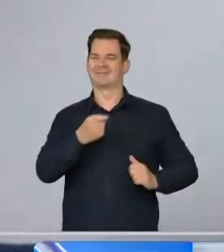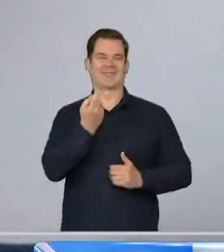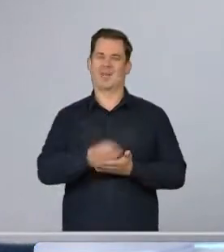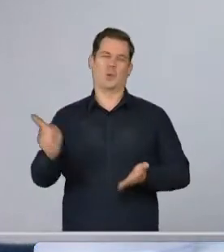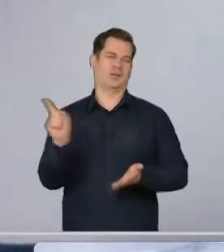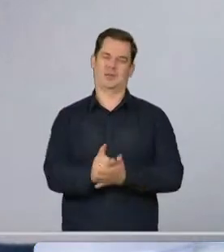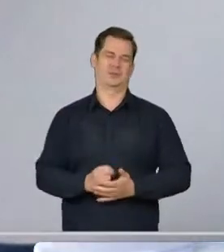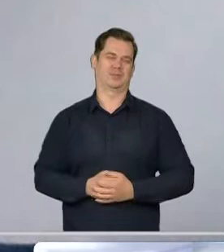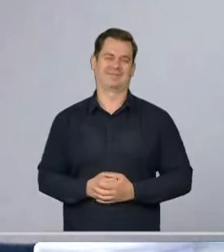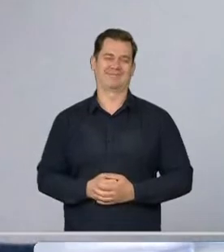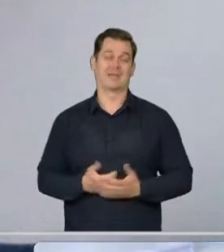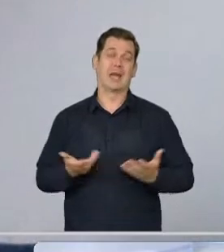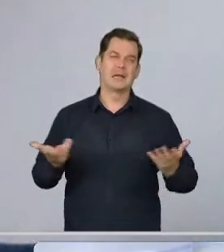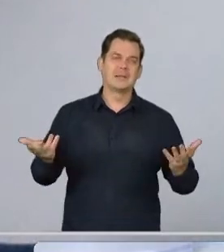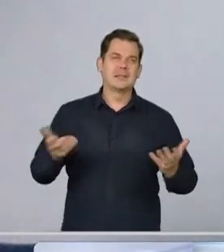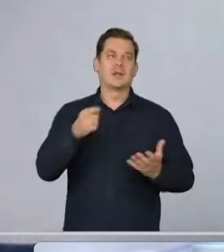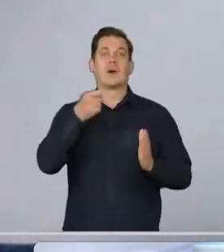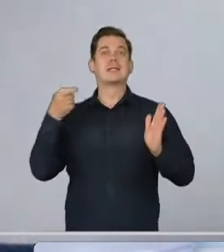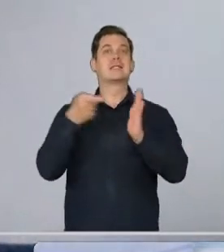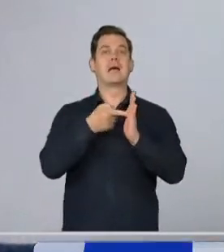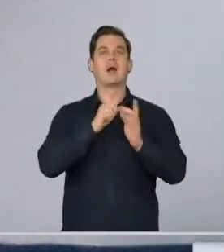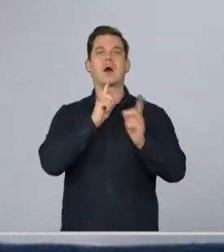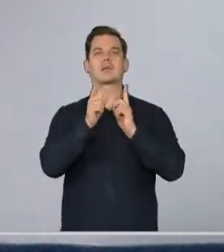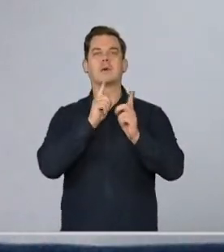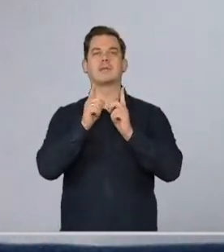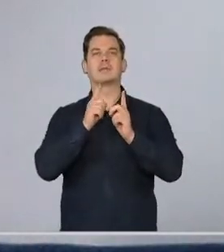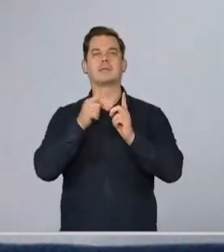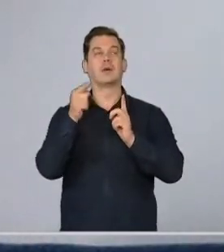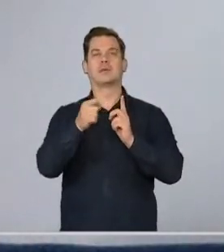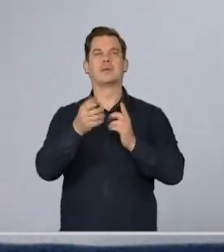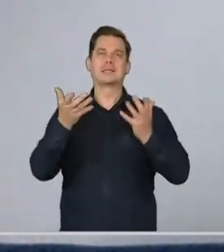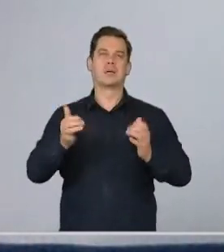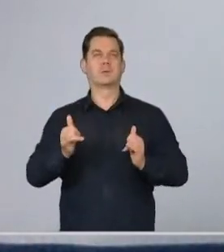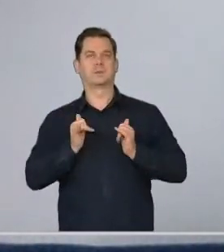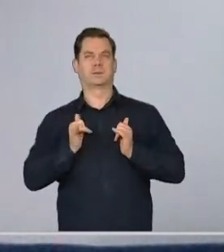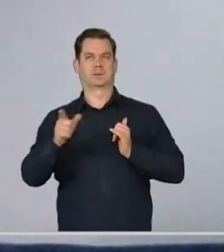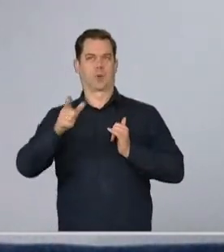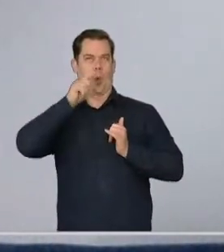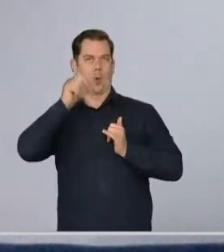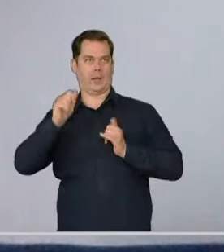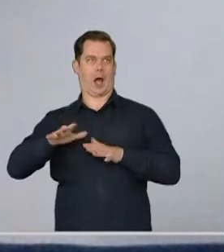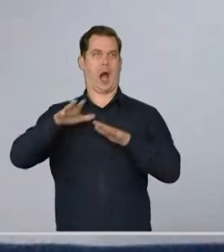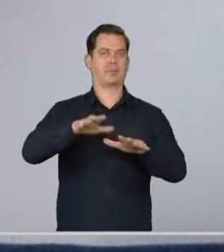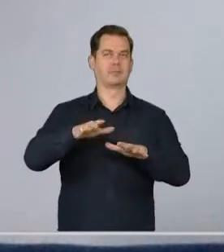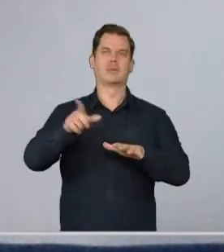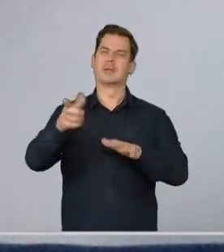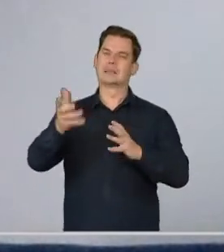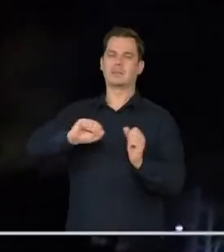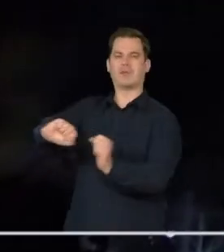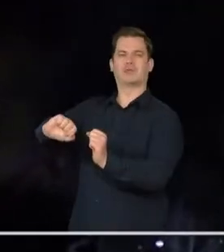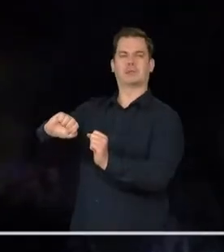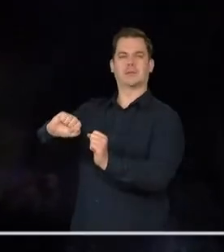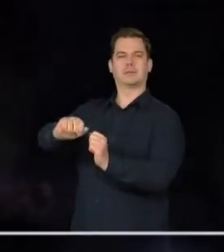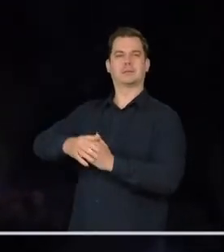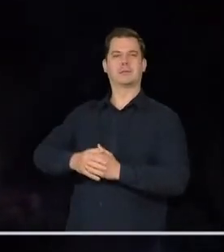udaje, ale celem tej rozmowy z Putinem jest zdecydowanie zapobiegnięcie konfliktowi, zapobiegnięcie rosyjskiej